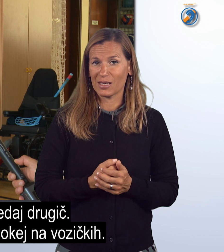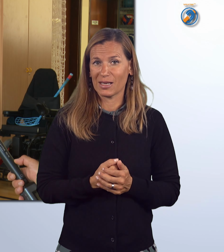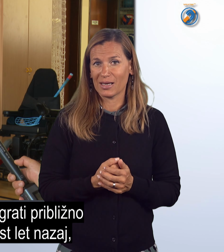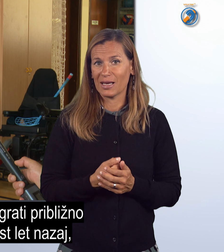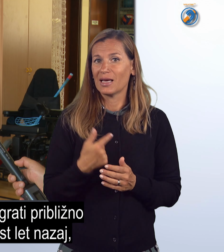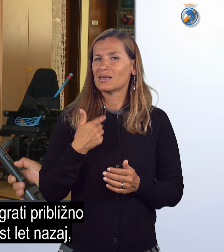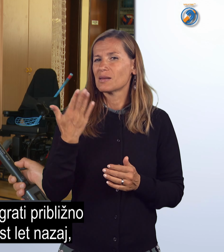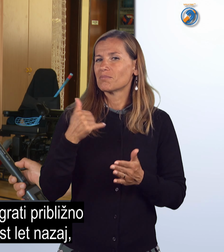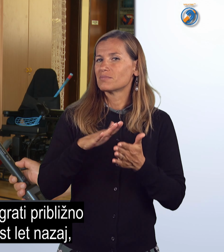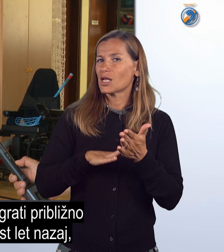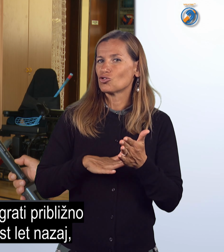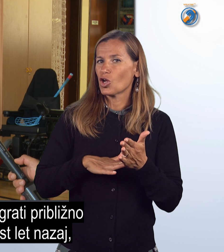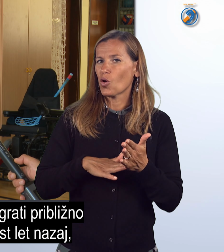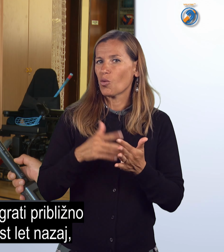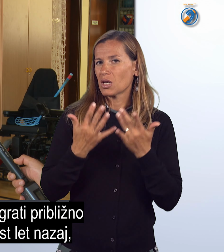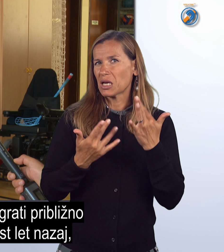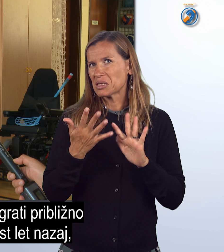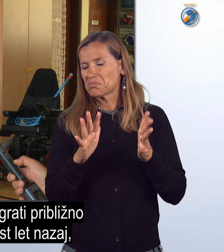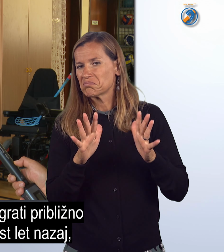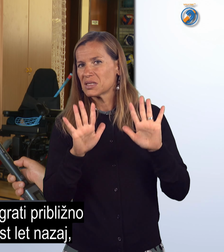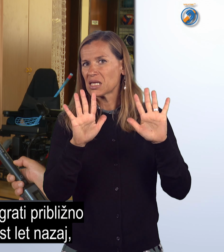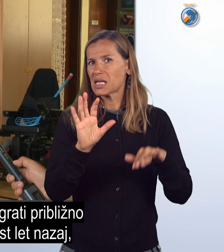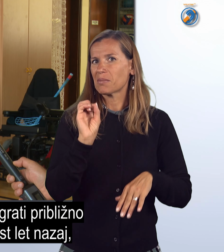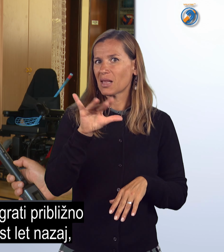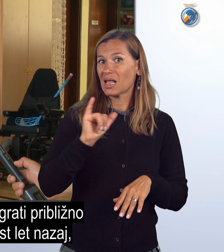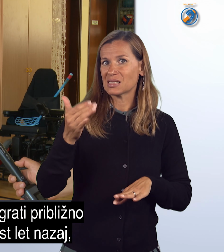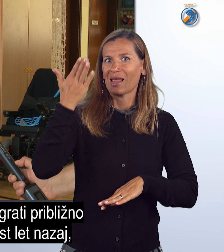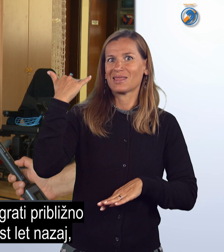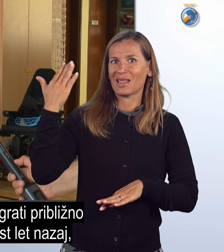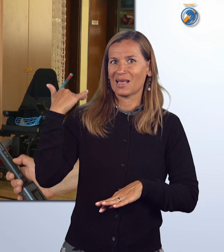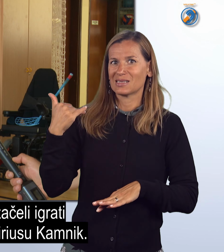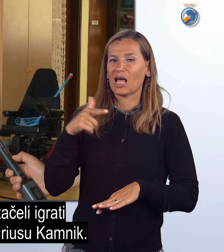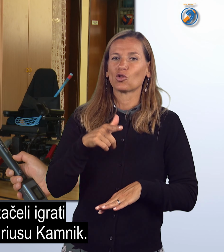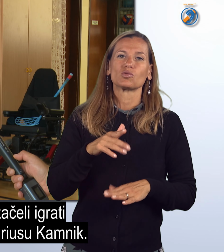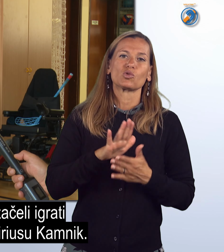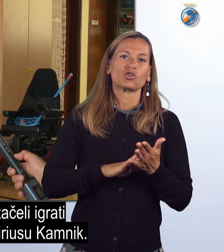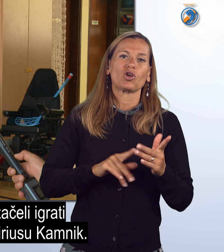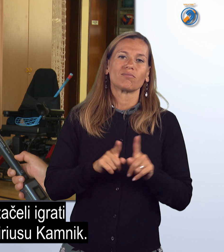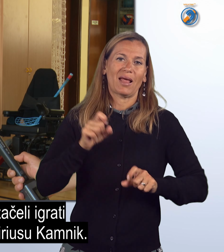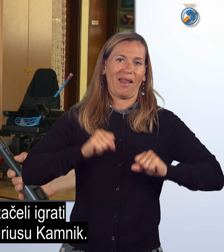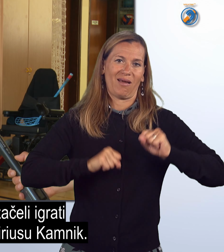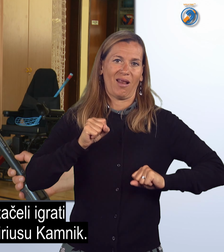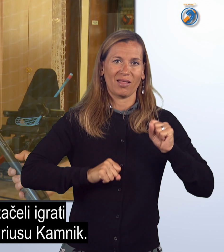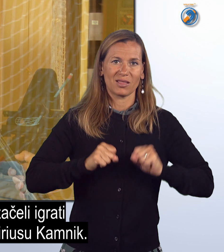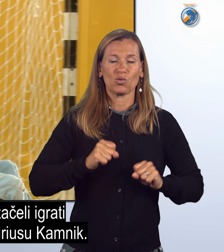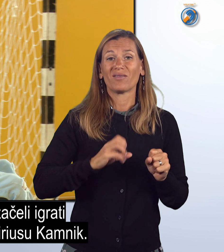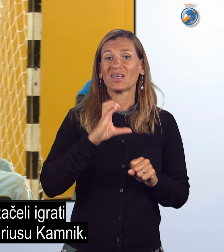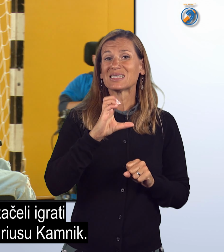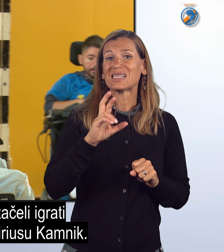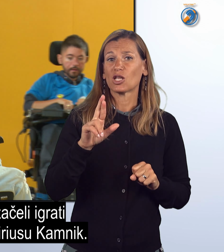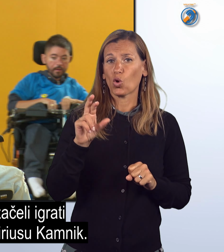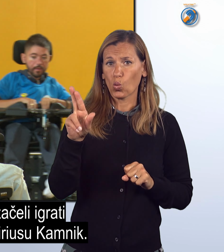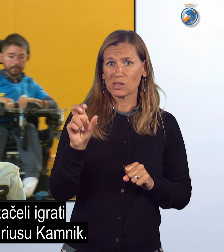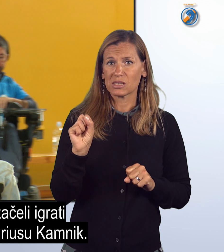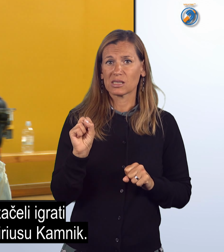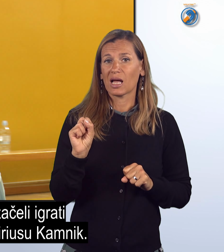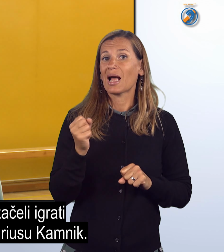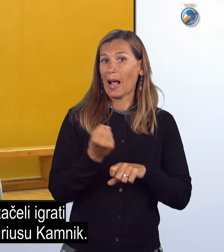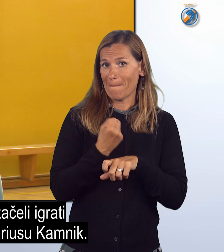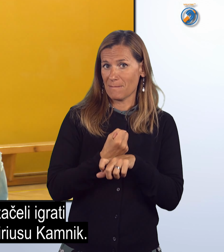Zdaj v bistvu začel sem ga igrati, nekaj nekaj nekaj, 15 let nazaj, ker smo ga začeli kot rekreativno v Ciriju Sokavnik.